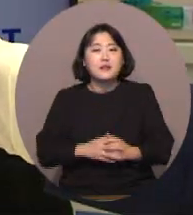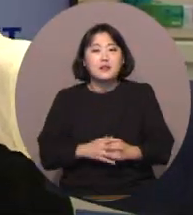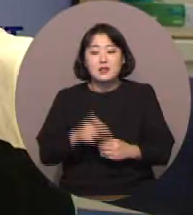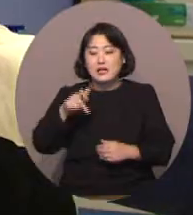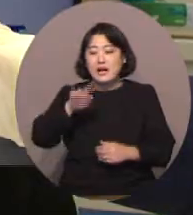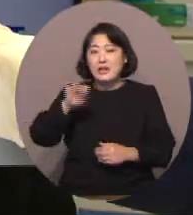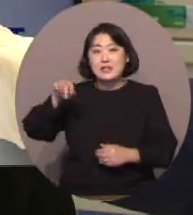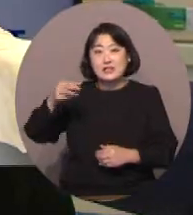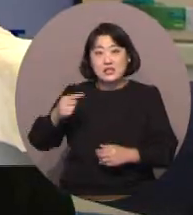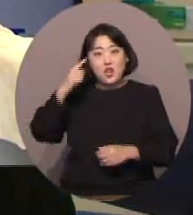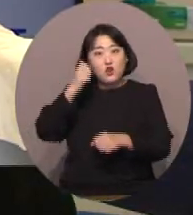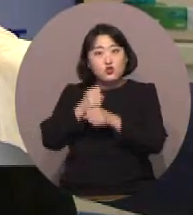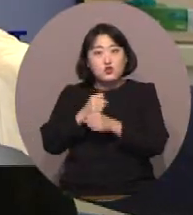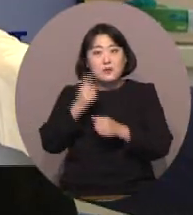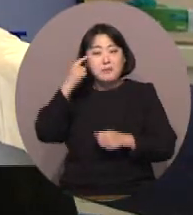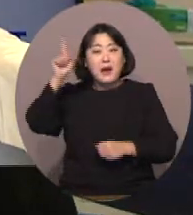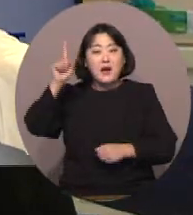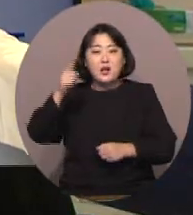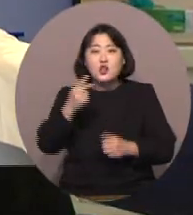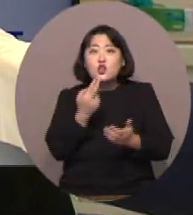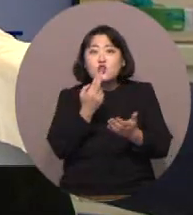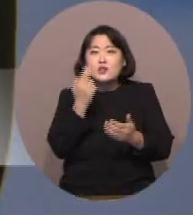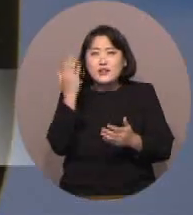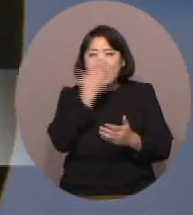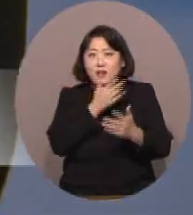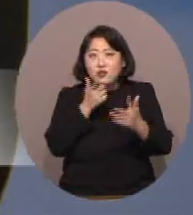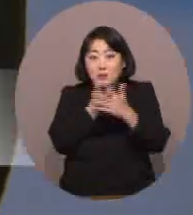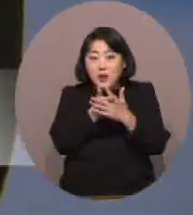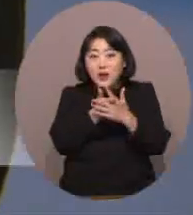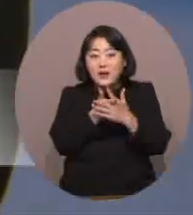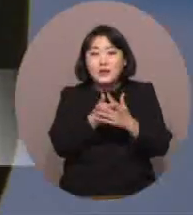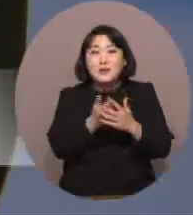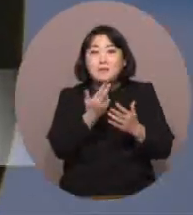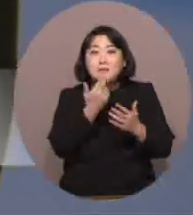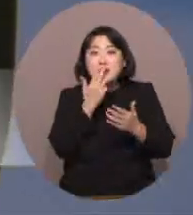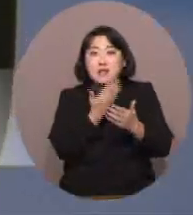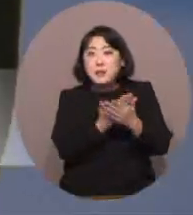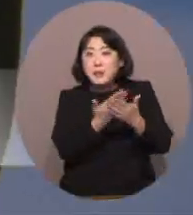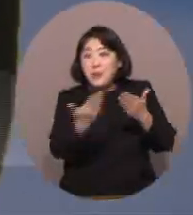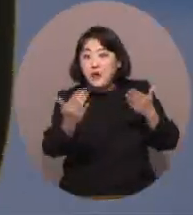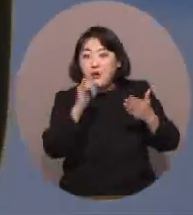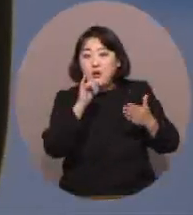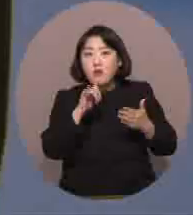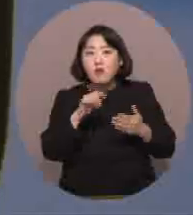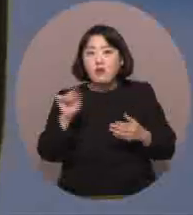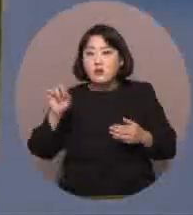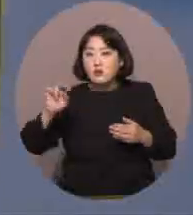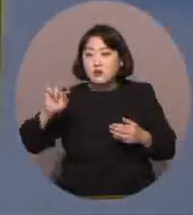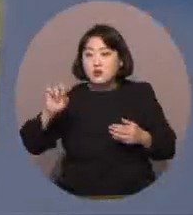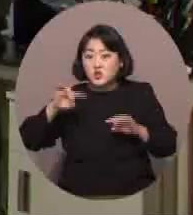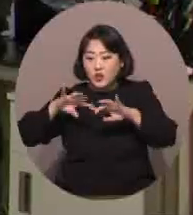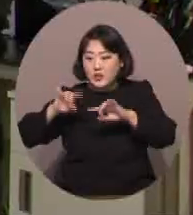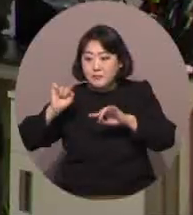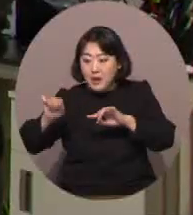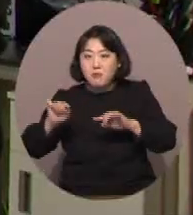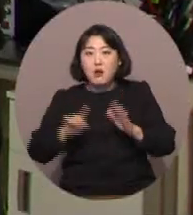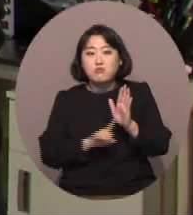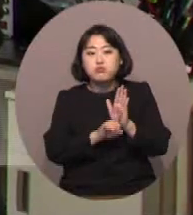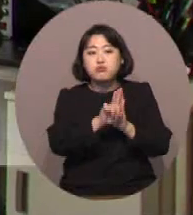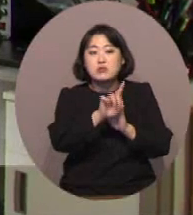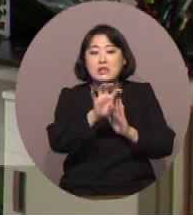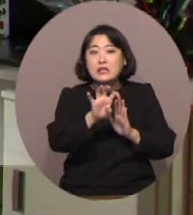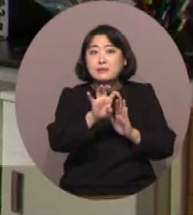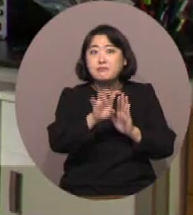카이스트 연구진이 개발한 투명한 스마트 필름입니다. 스위치를 켜자 표면 온도가 40도까지 오르고 1분